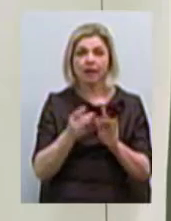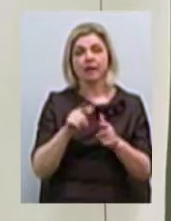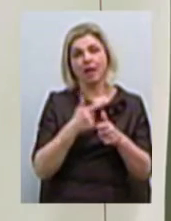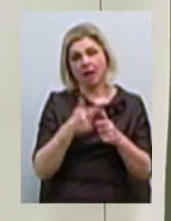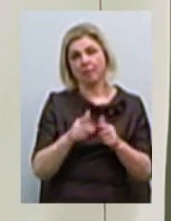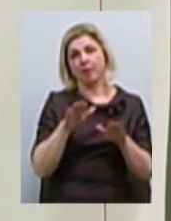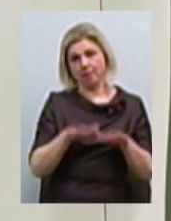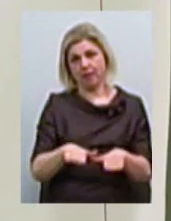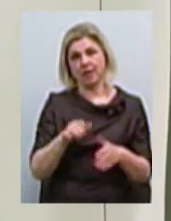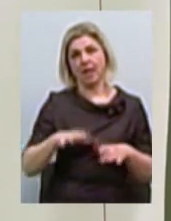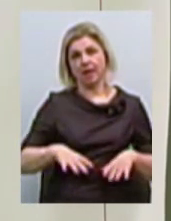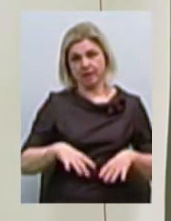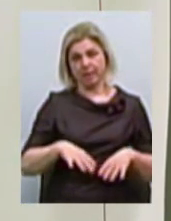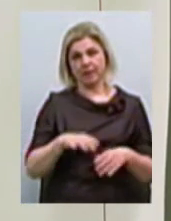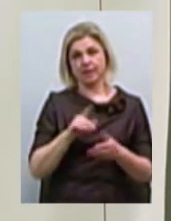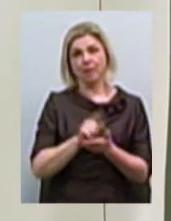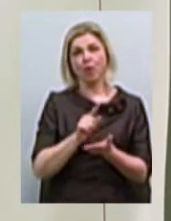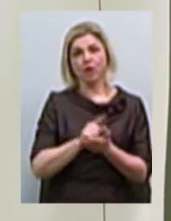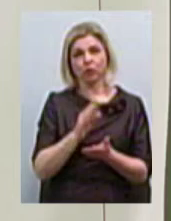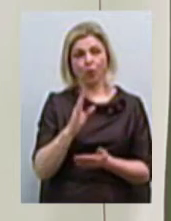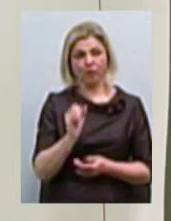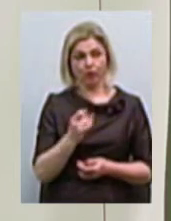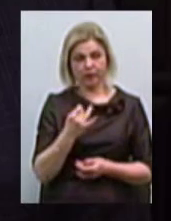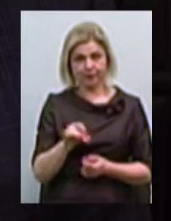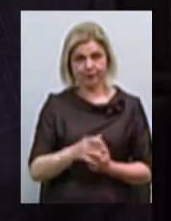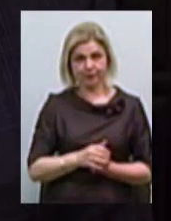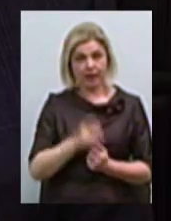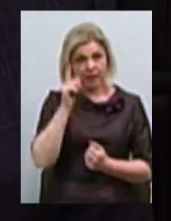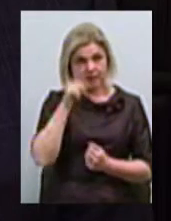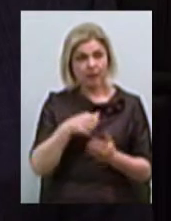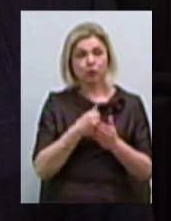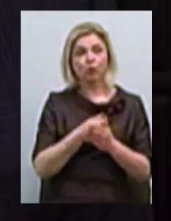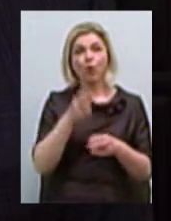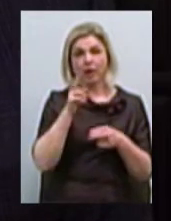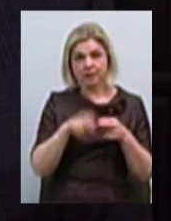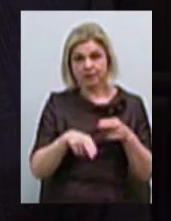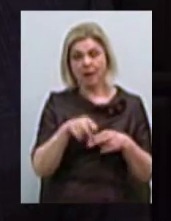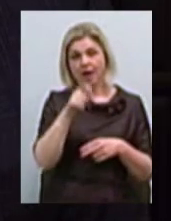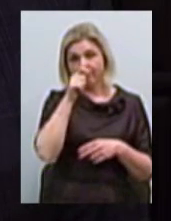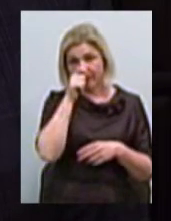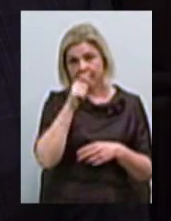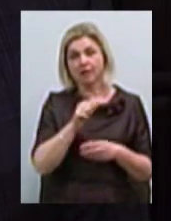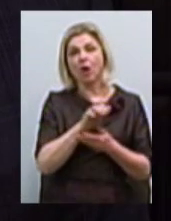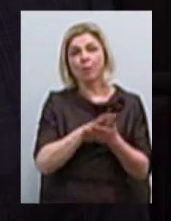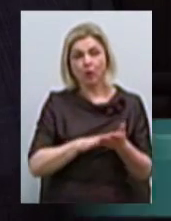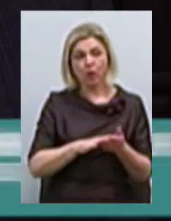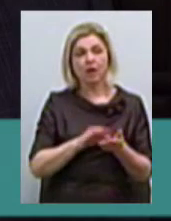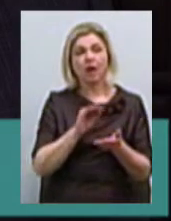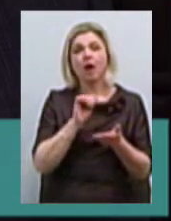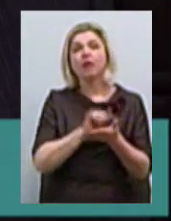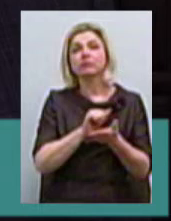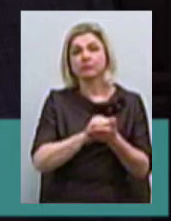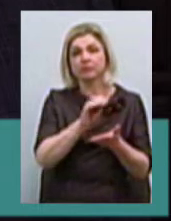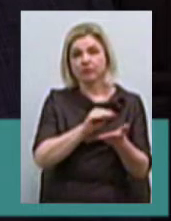у податковій інспекції. Знаючи, що до кінця квітня триває кампанія декларування своїх доходів,